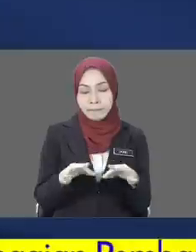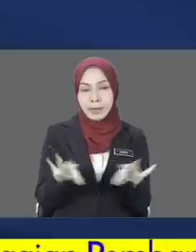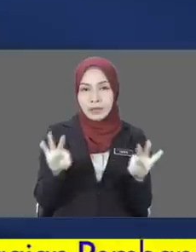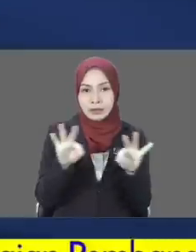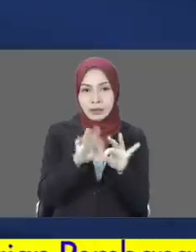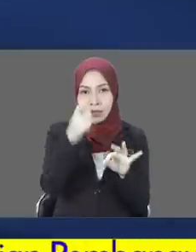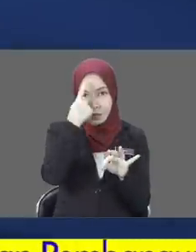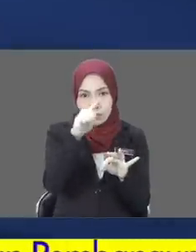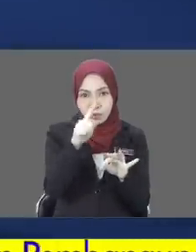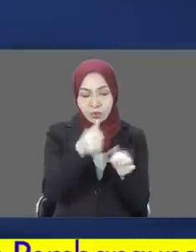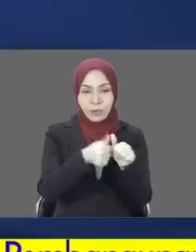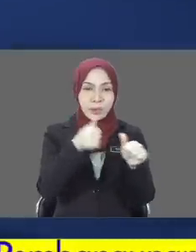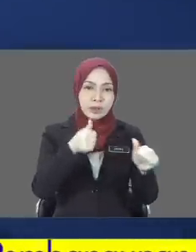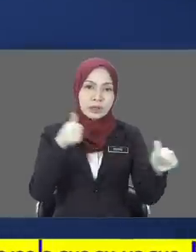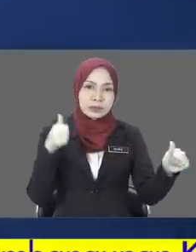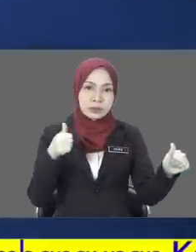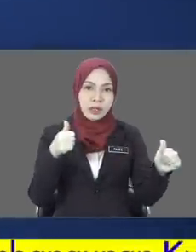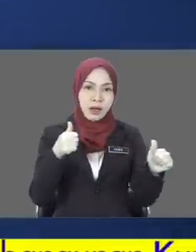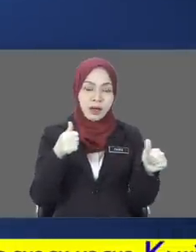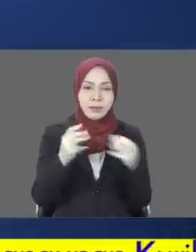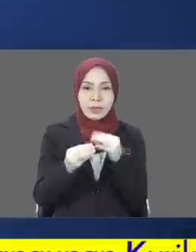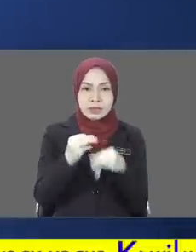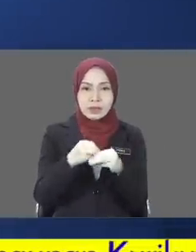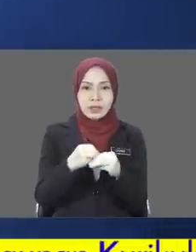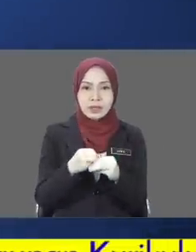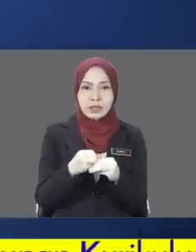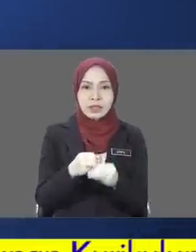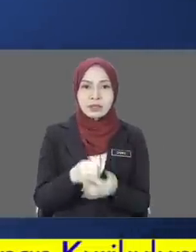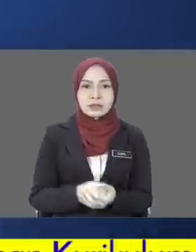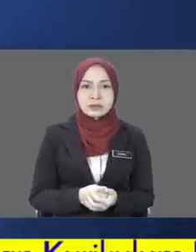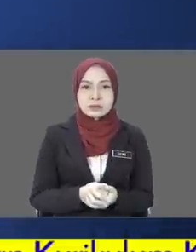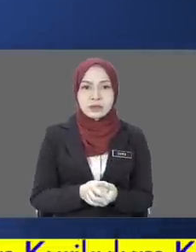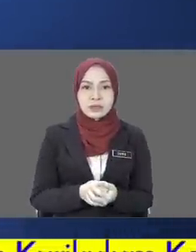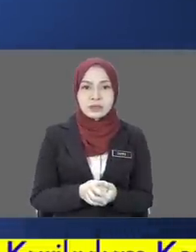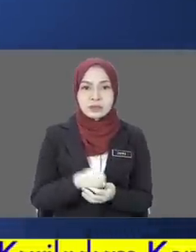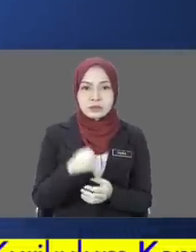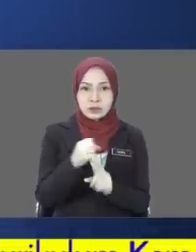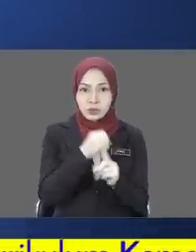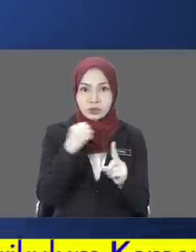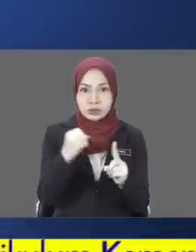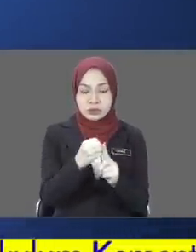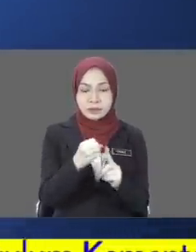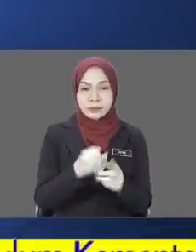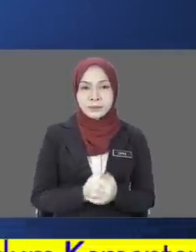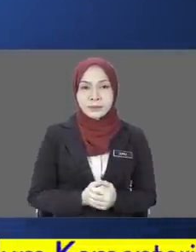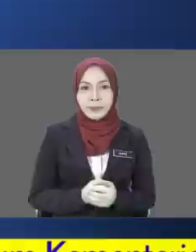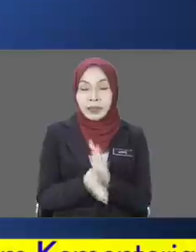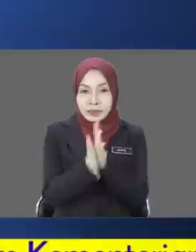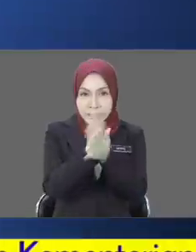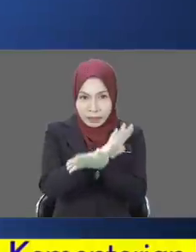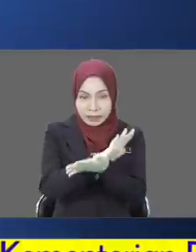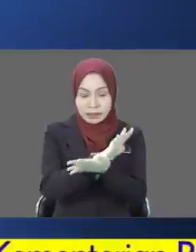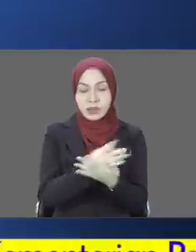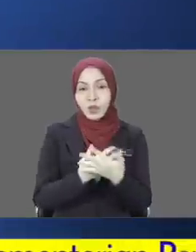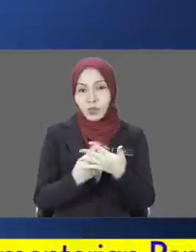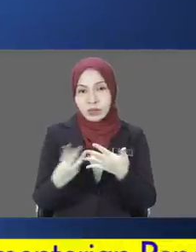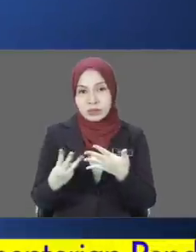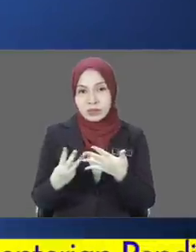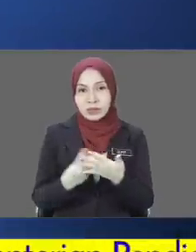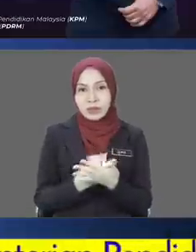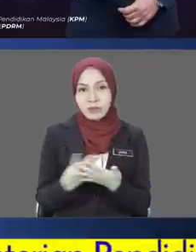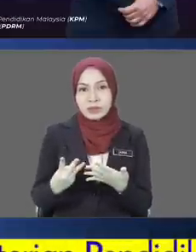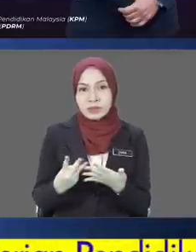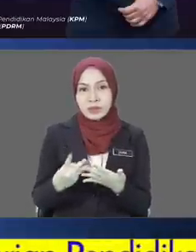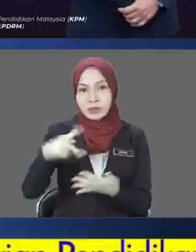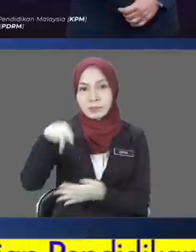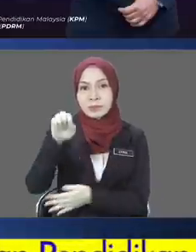sosial yang mungkin berlaku dalam kehidupan sehari-hari anak-anak kita ini jadi sesi wacana ilmu